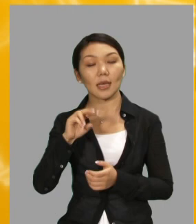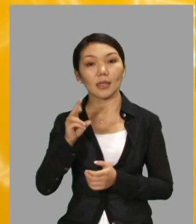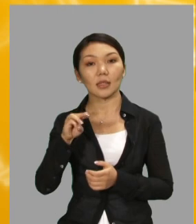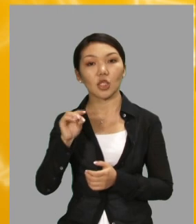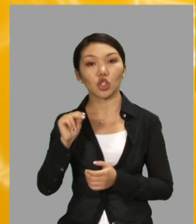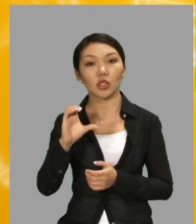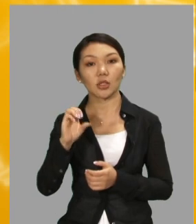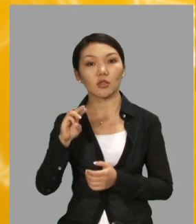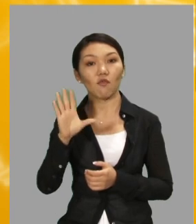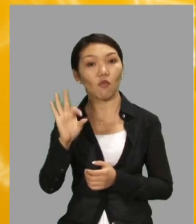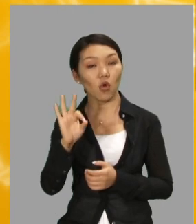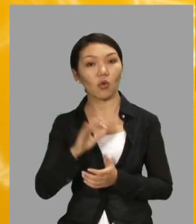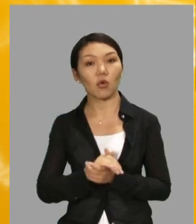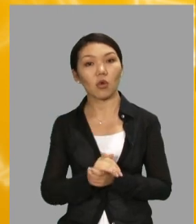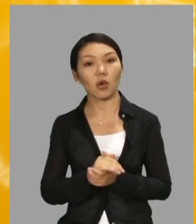электричество,